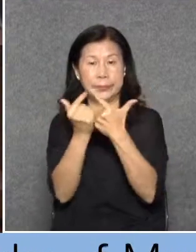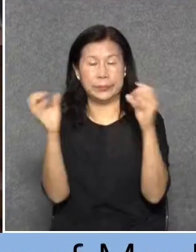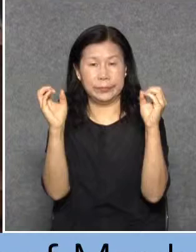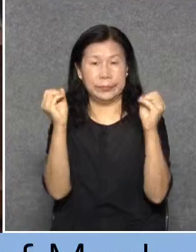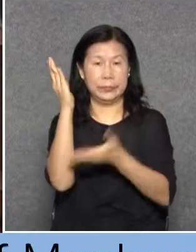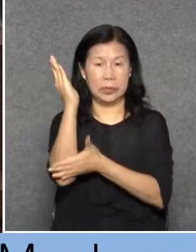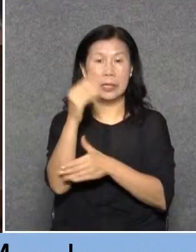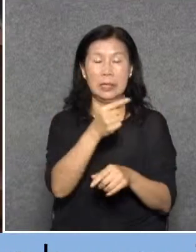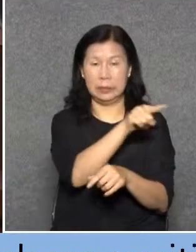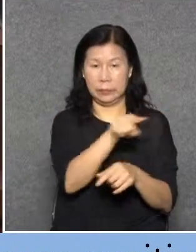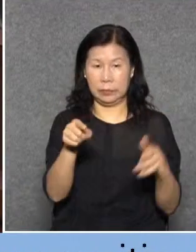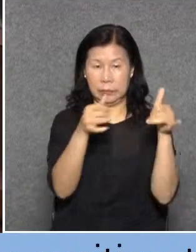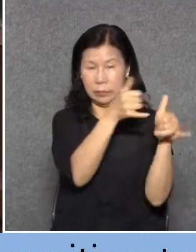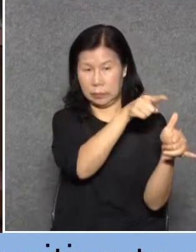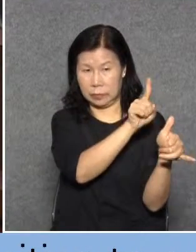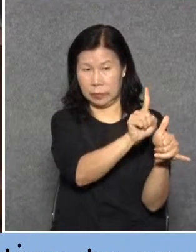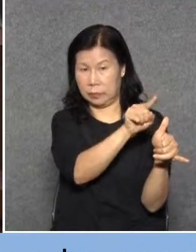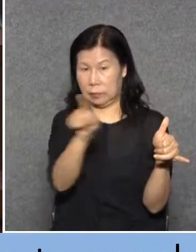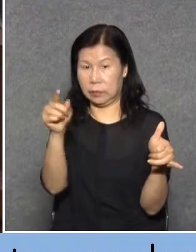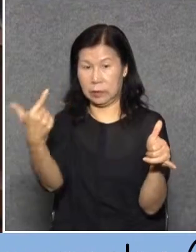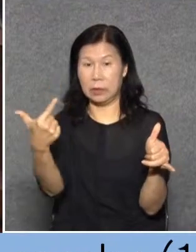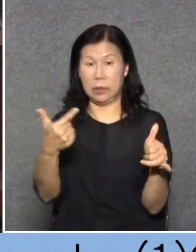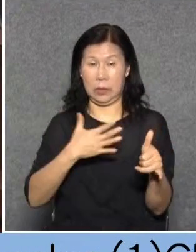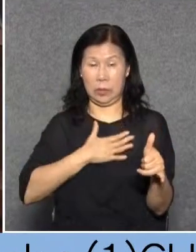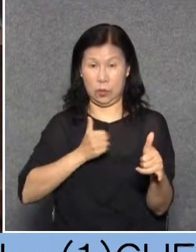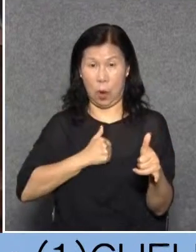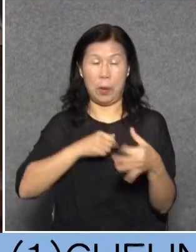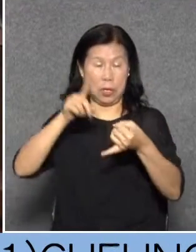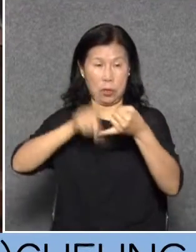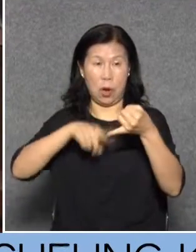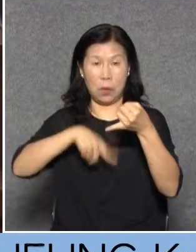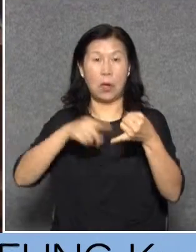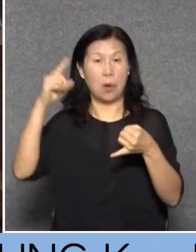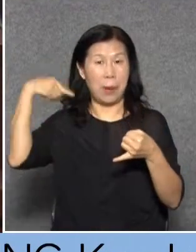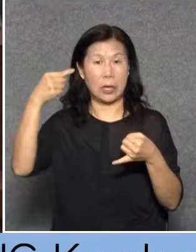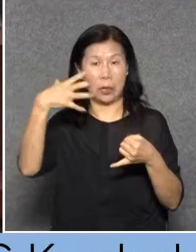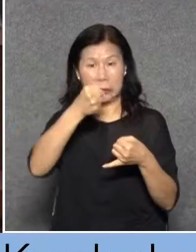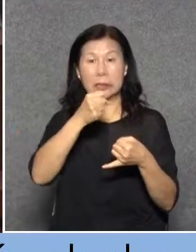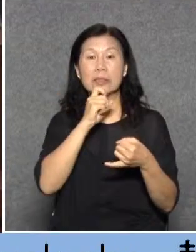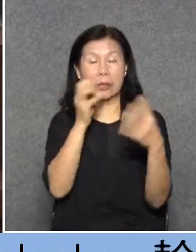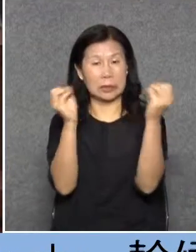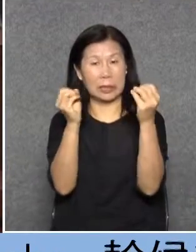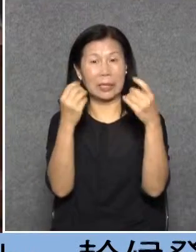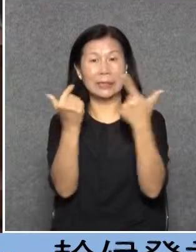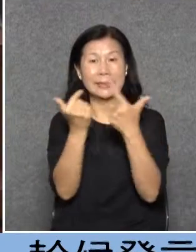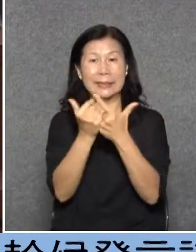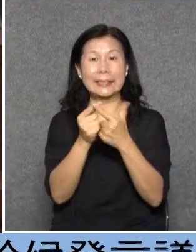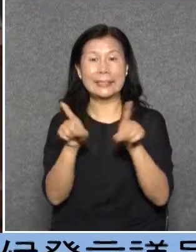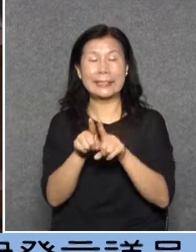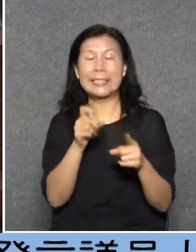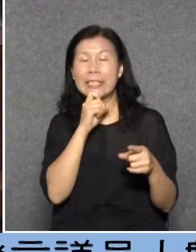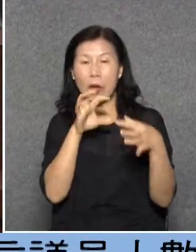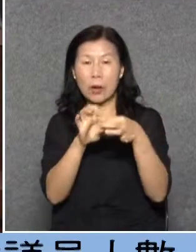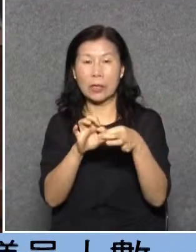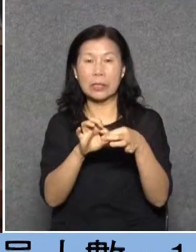選人在辯論，叫做是準總統，準有機會做總統的人選。咁佢嘅辯論嘅內容咧，除咗話啲當然好精辟嘅關於喺